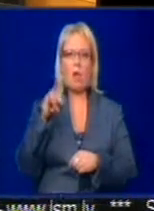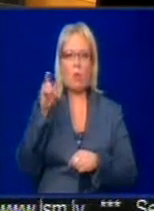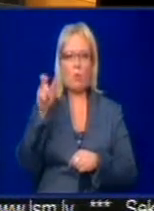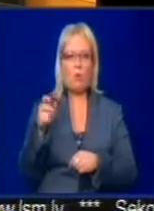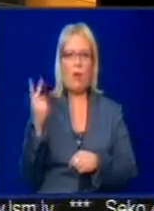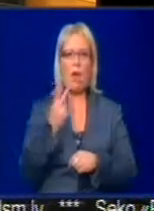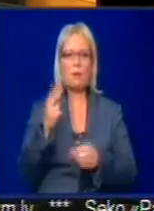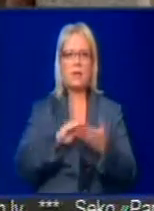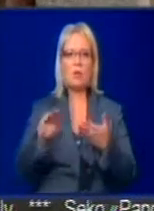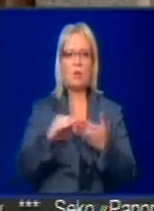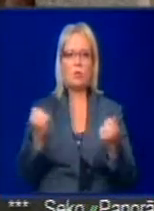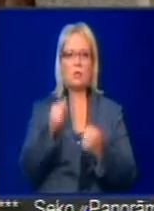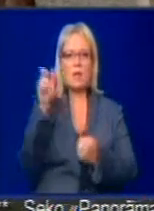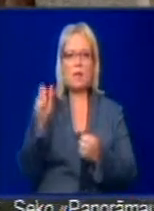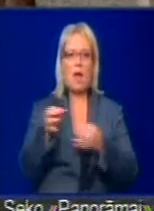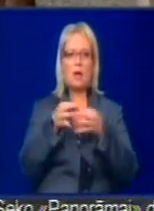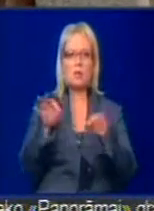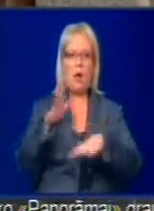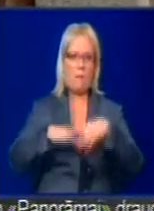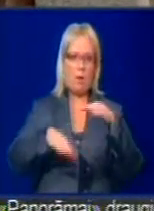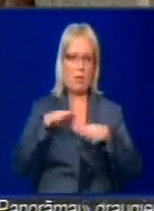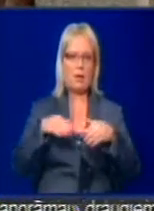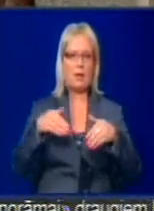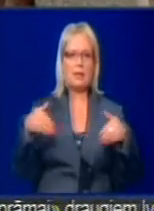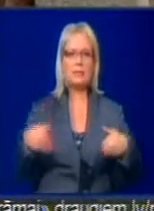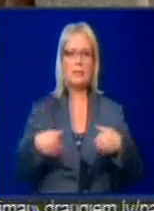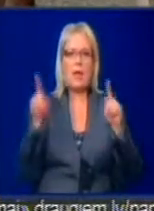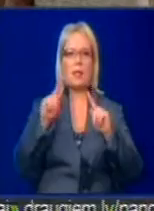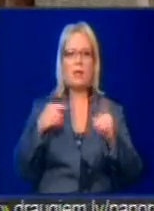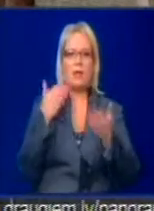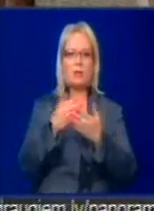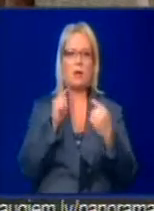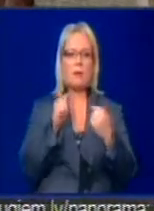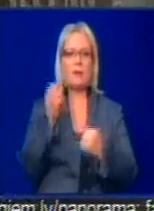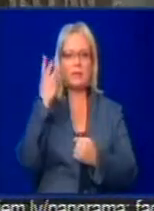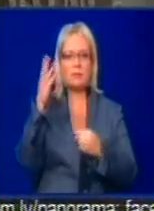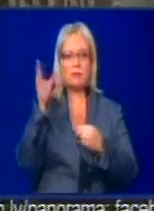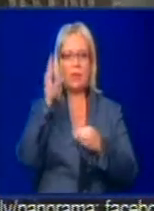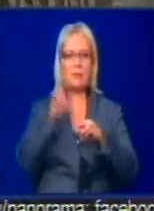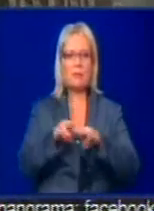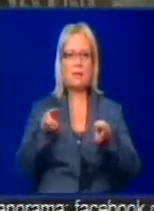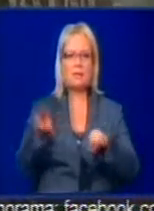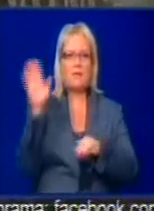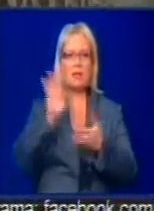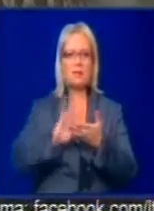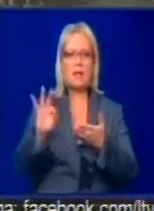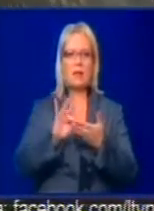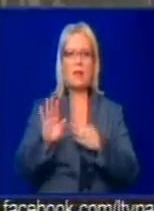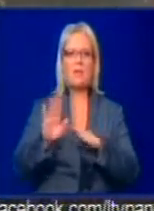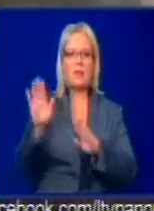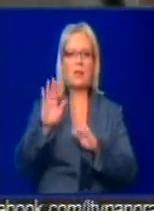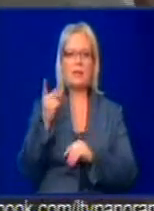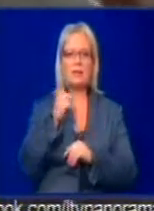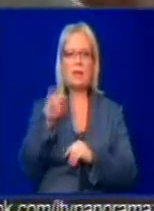Zondaku. Abas aģentūras darbinieces atstādināts no amata. Disciplināra lieta ierosināta arī pret izglītības un zinātnes ministrijas valsts sekretāra